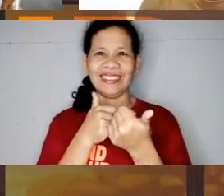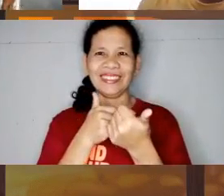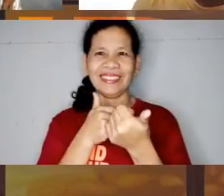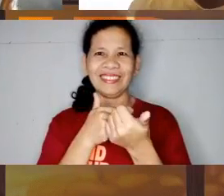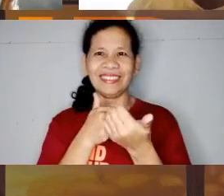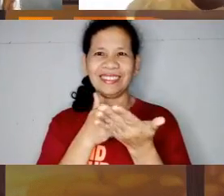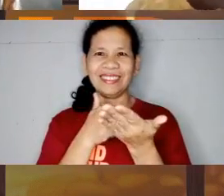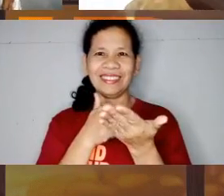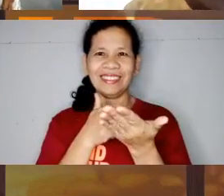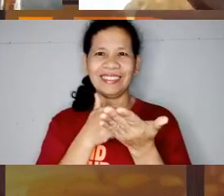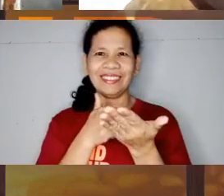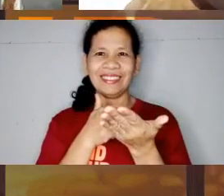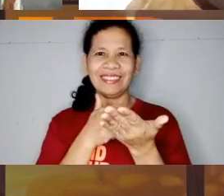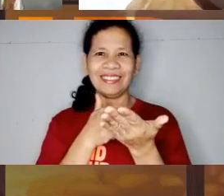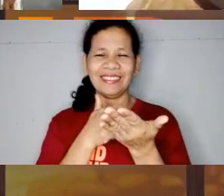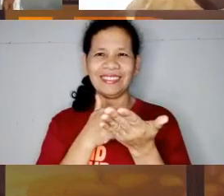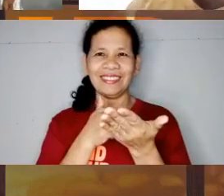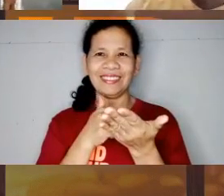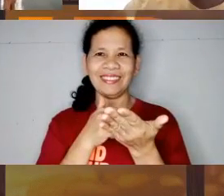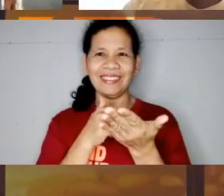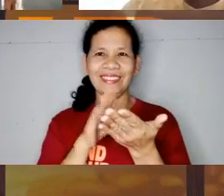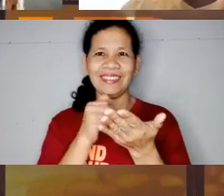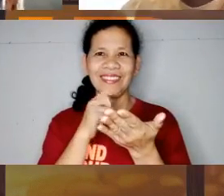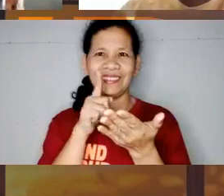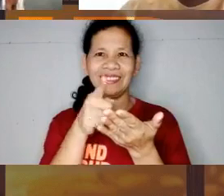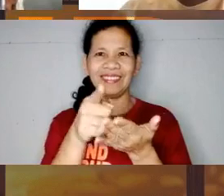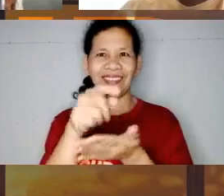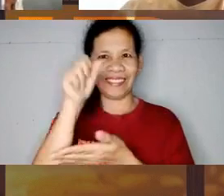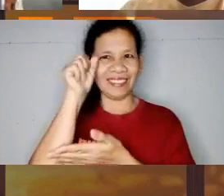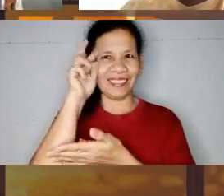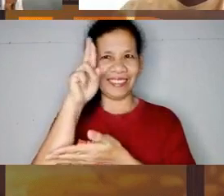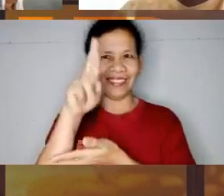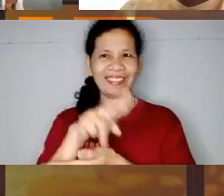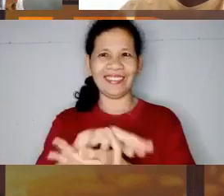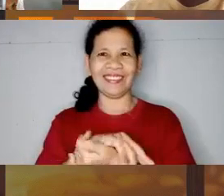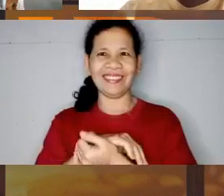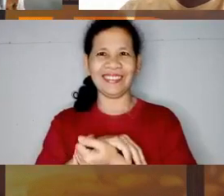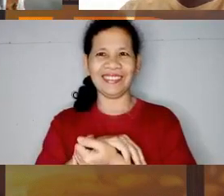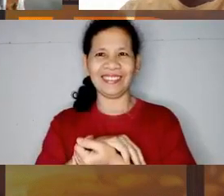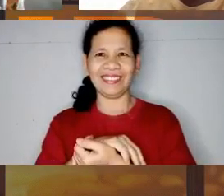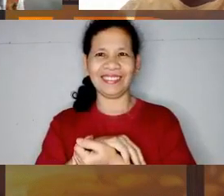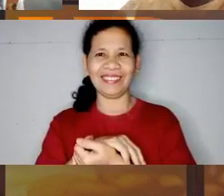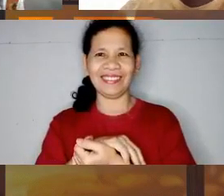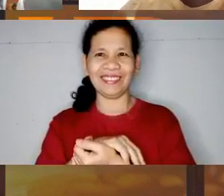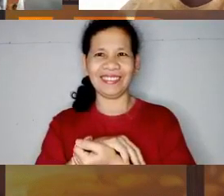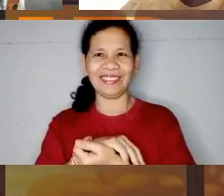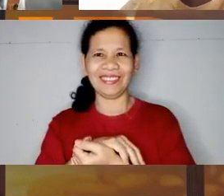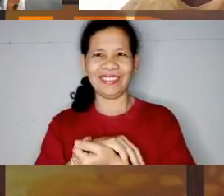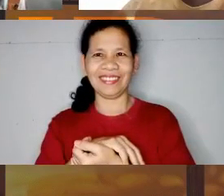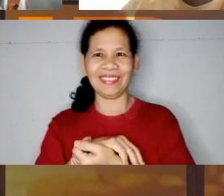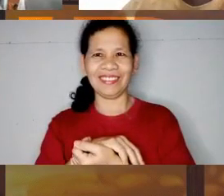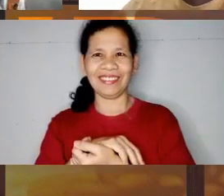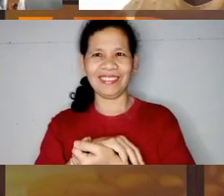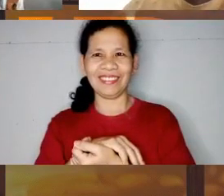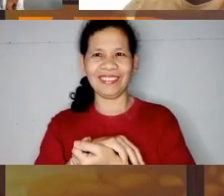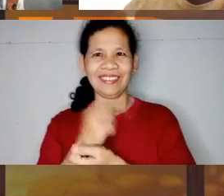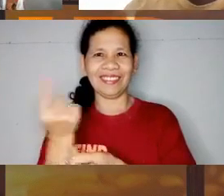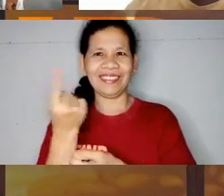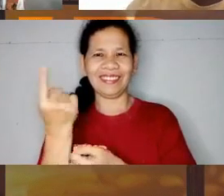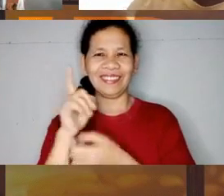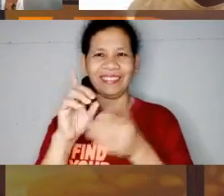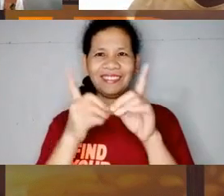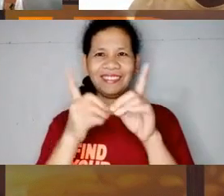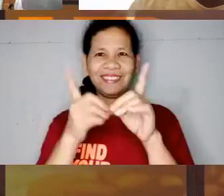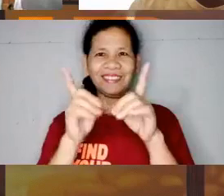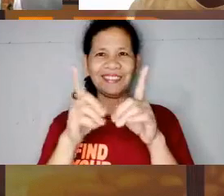Yan po si Sir Batulayan ay yan po isa ko pong lagi nakakausap sa AUP. Naroon pa ako